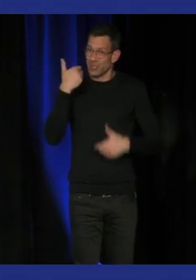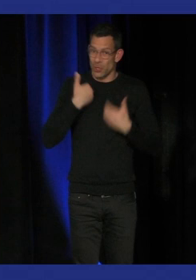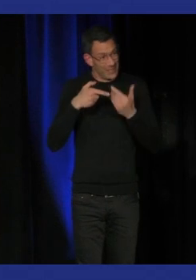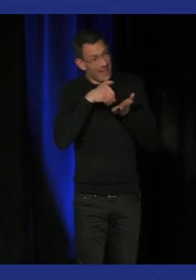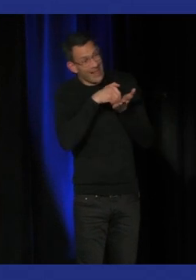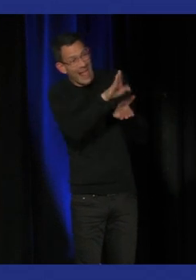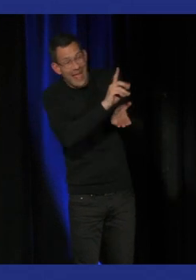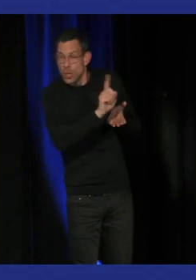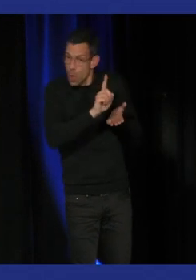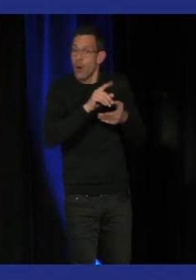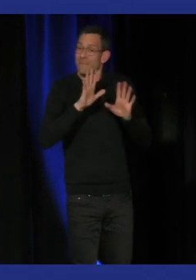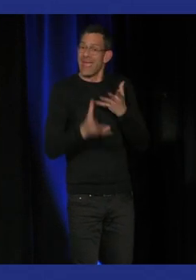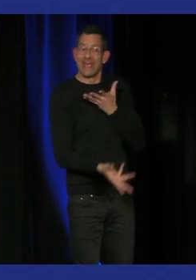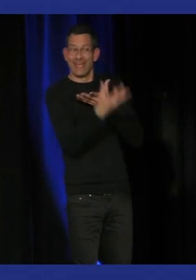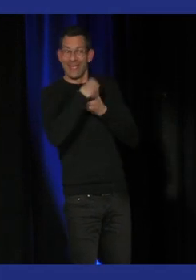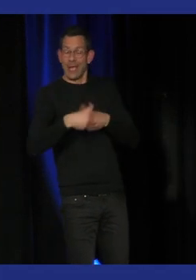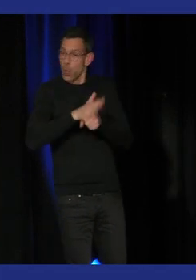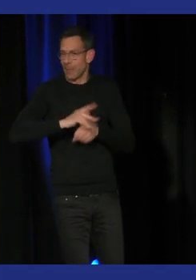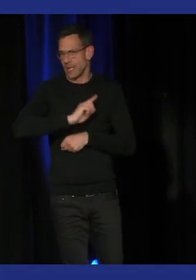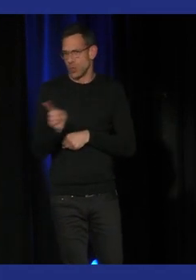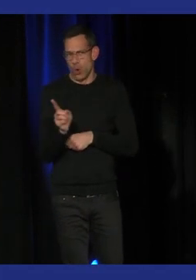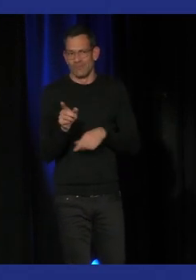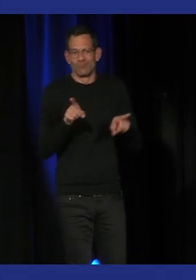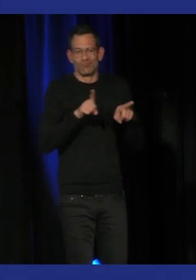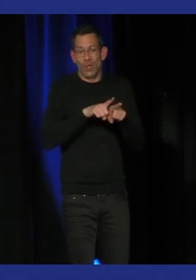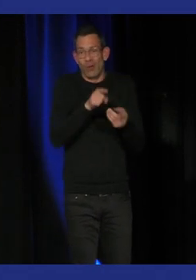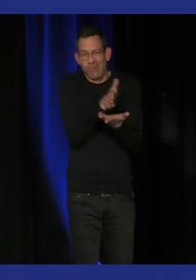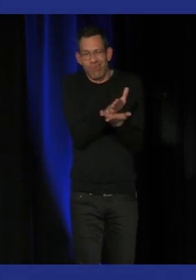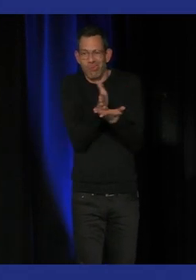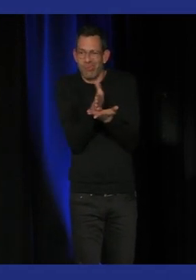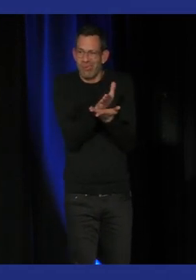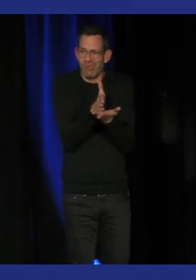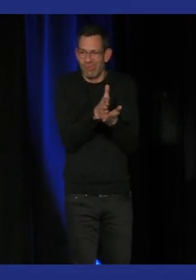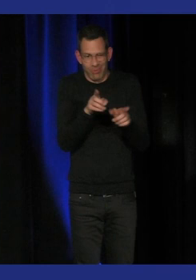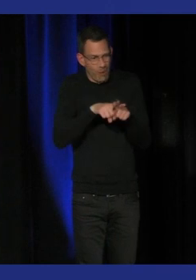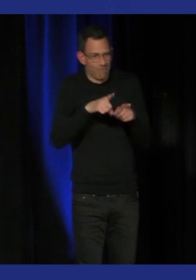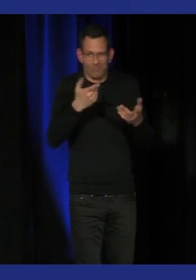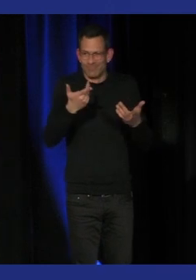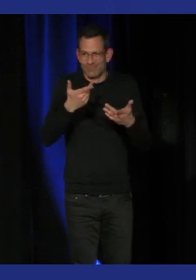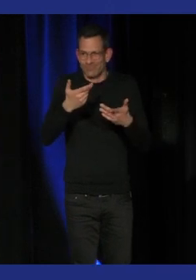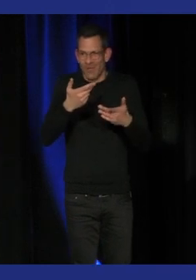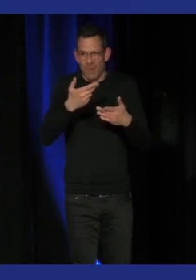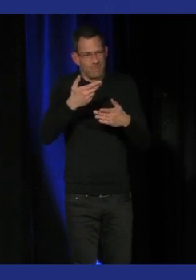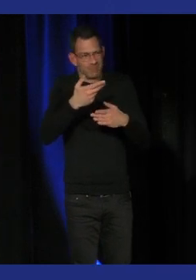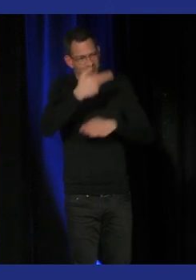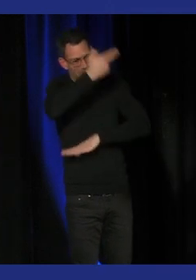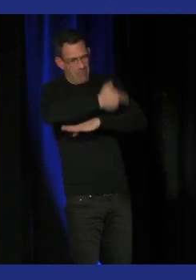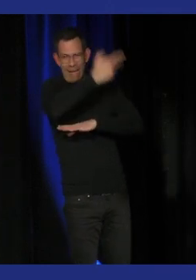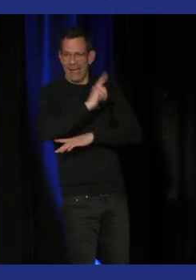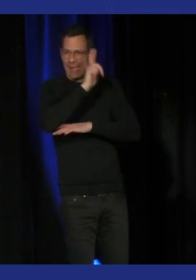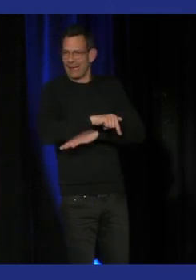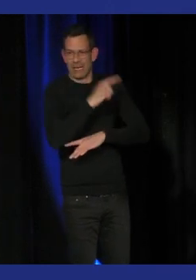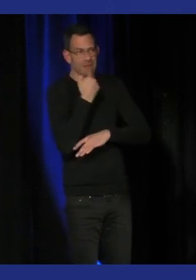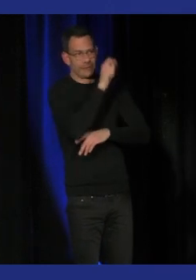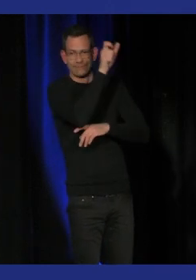handicapées, mais on ne les inclut pas complètement non plus. Il y a une sorte de vitre, de barrière transparente qui empêche la personne